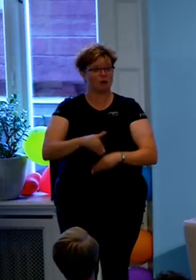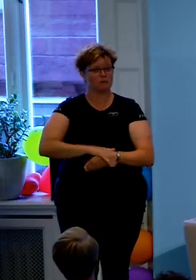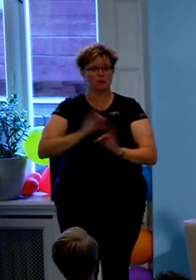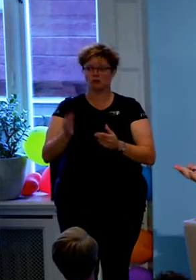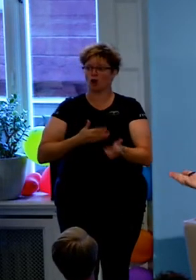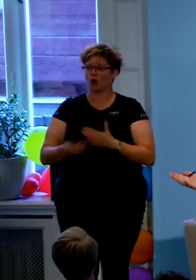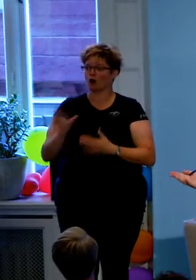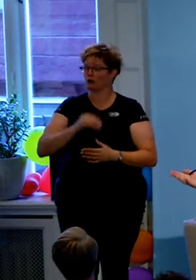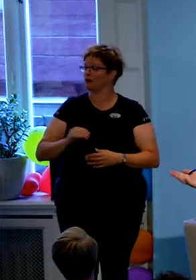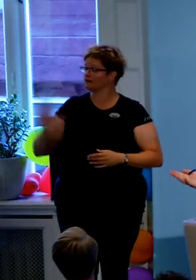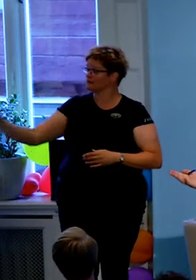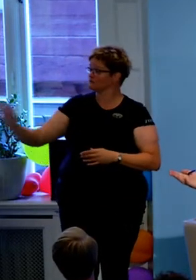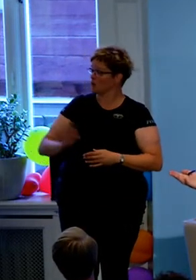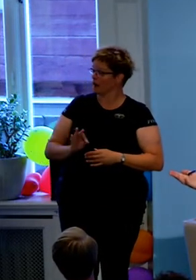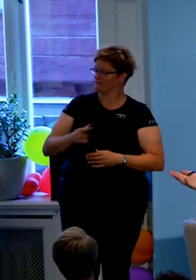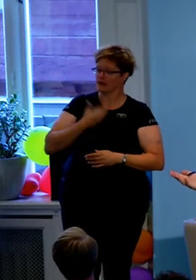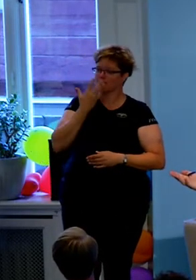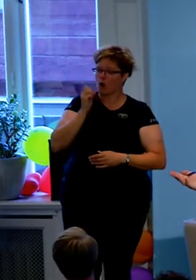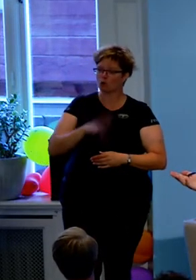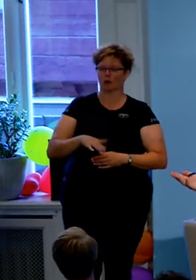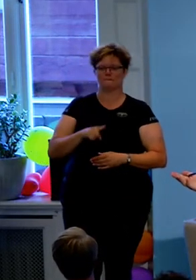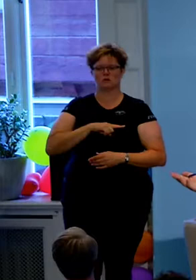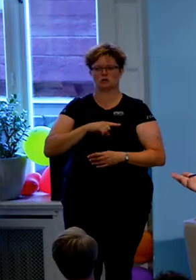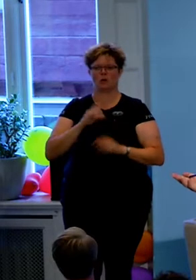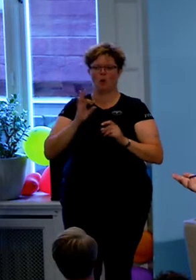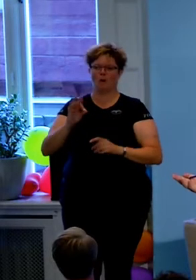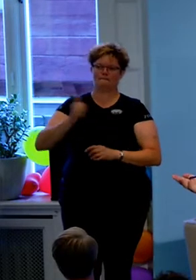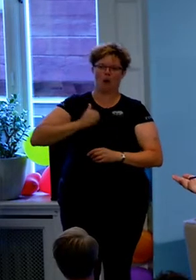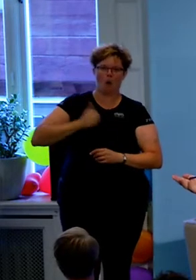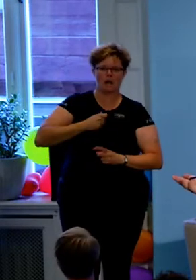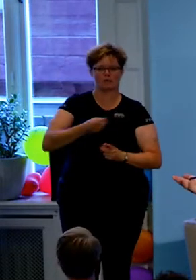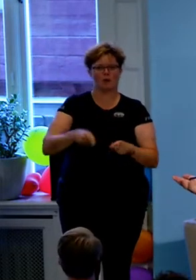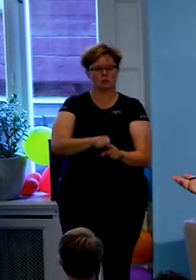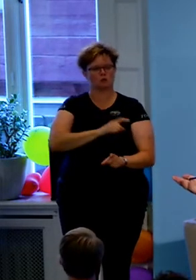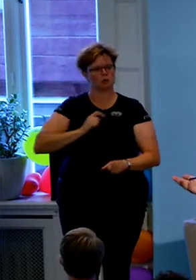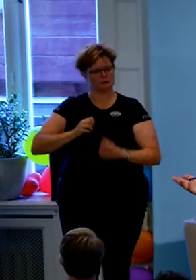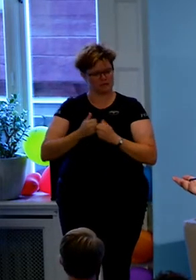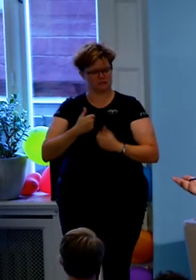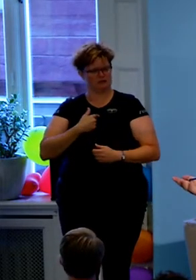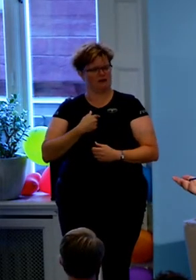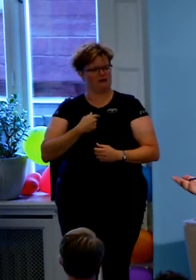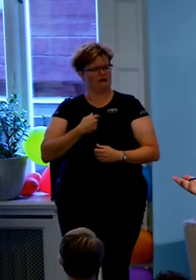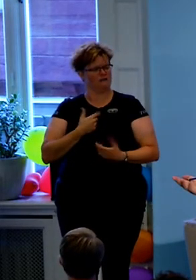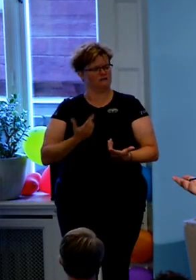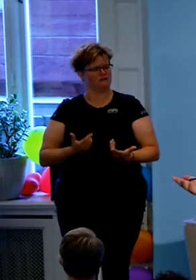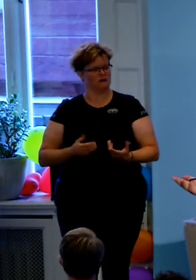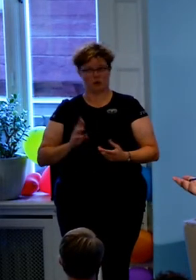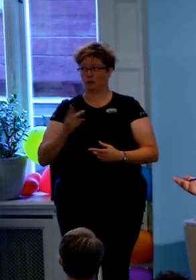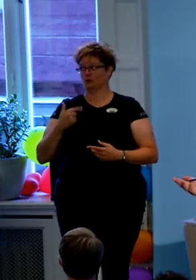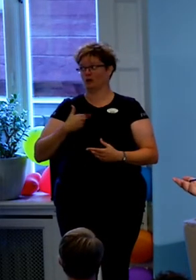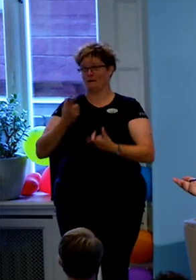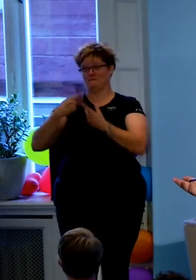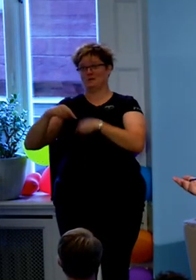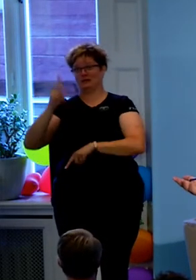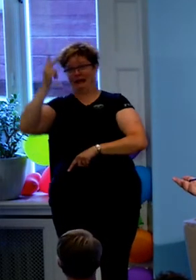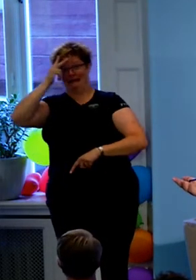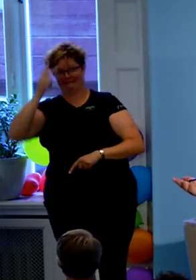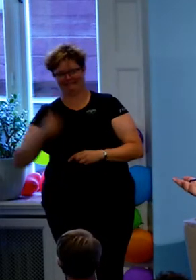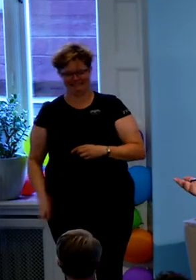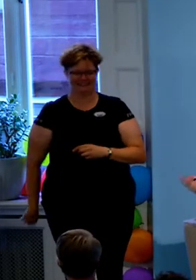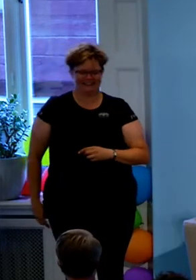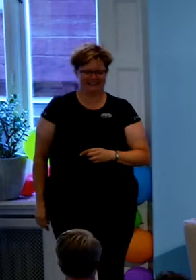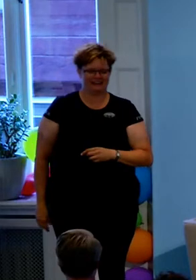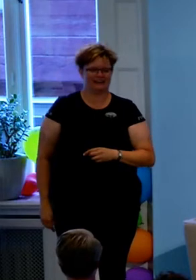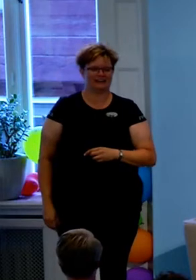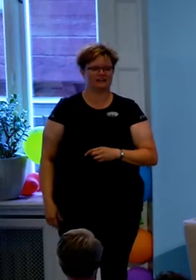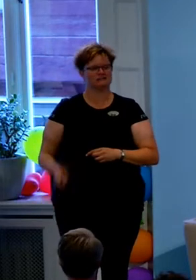vi göra? För vi pratar jättemycket om att liksom, hur ska vi behålla dem hos oss och så. Men jag, nu när jag då har bytt sida